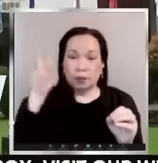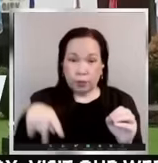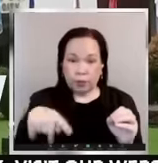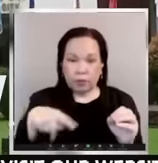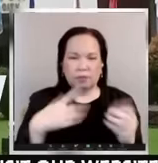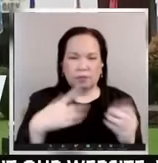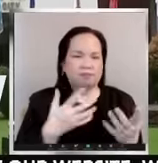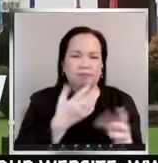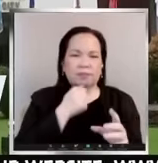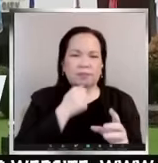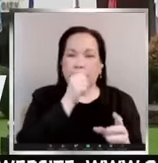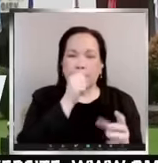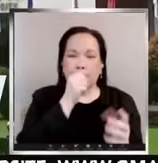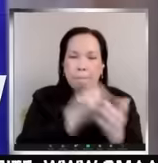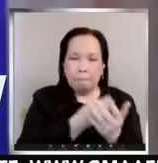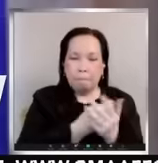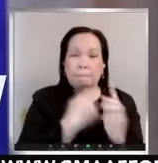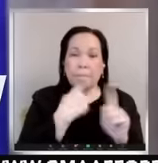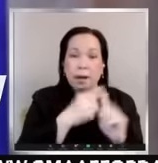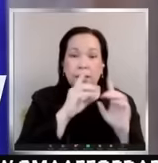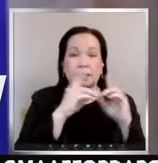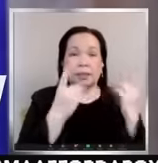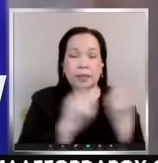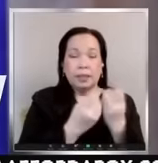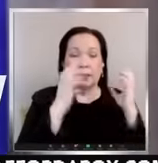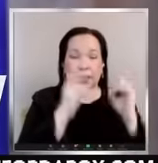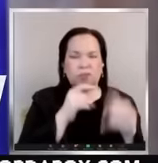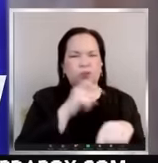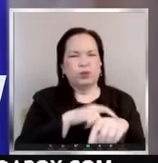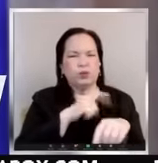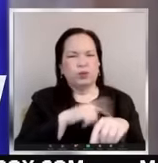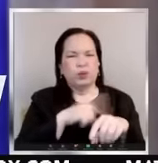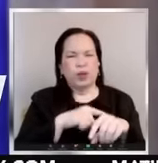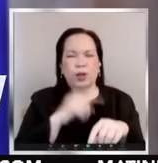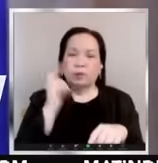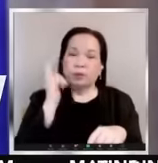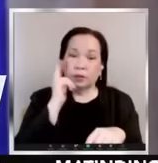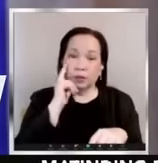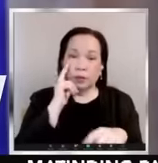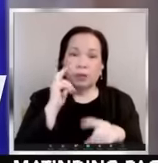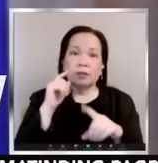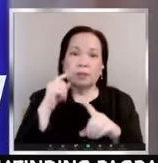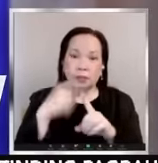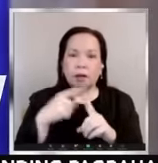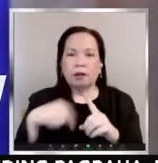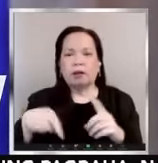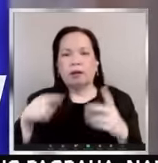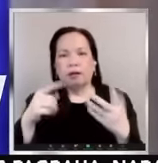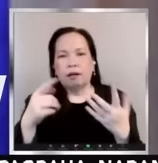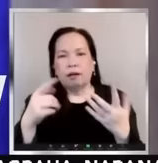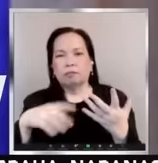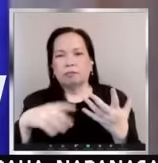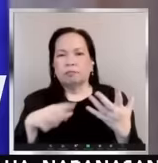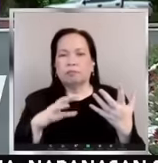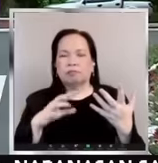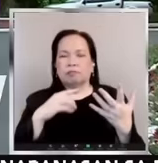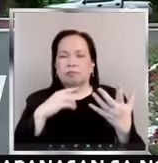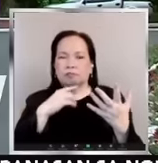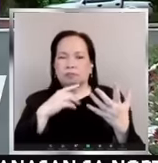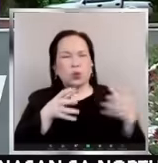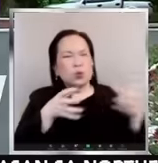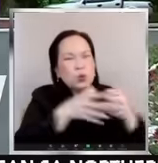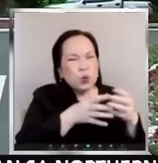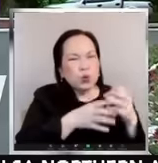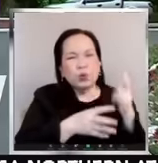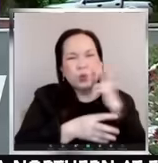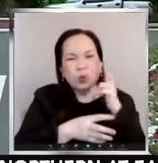Education sa ilalim ni Duterte. Naging mitsa pa yan ng mga banat ng ama ng bise na si dating Pangulong Rodrigo Duterte laban sa